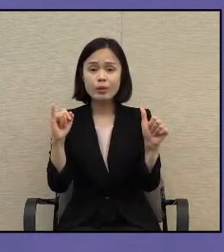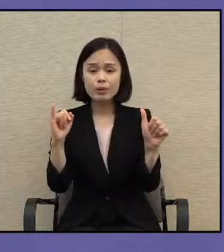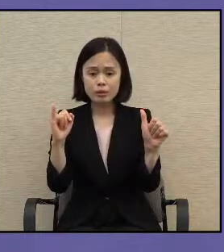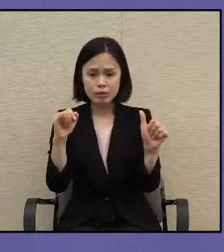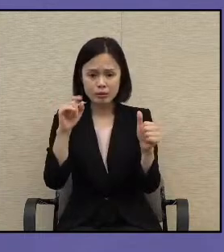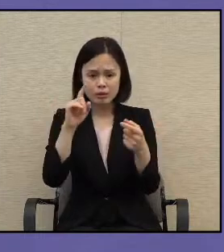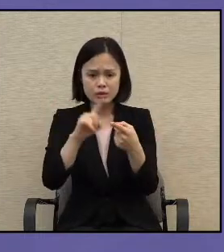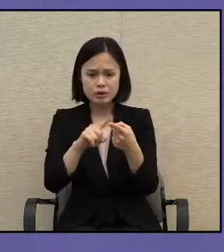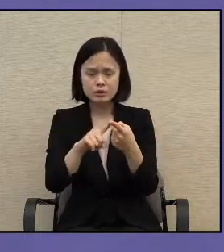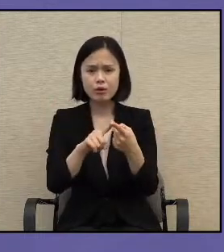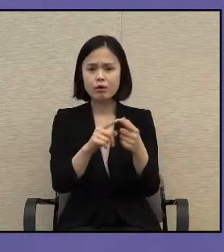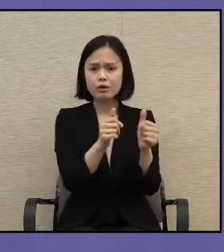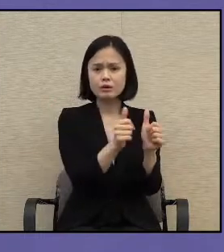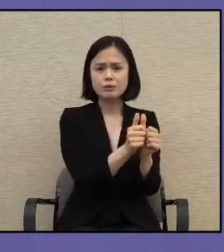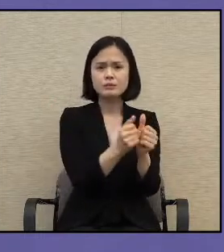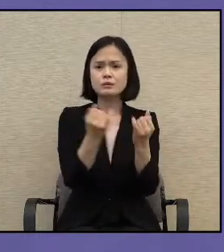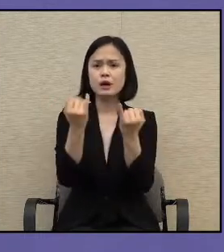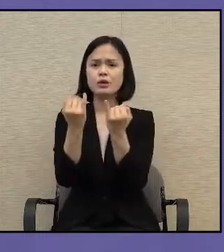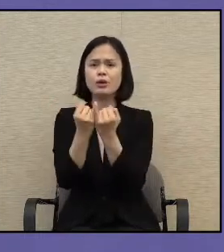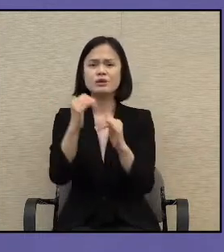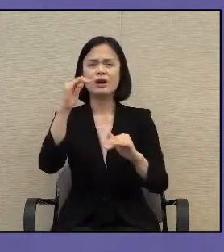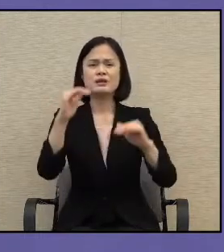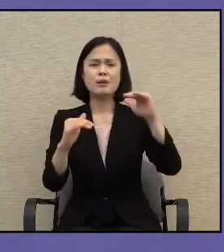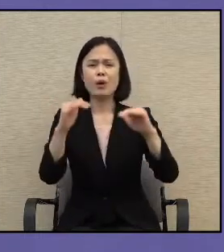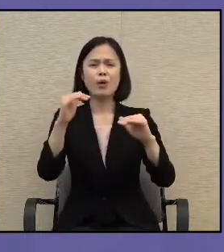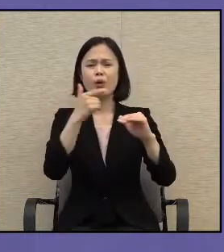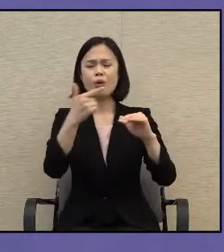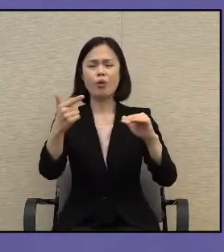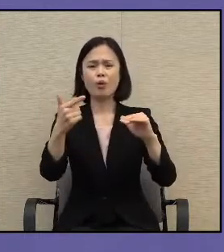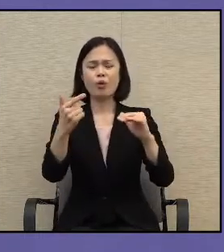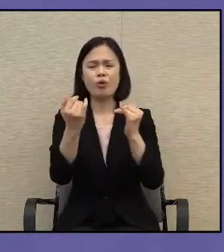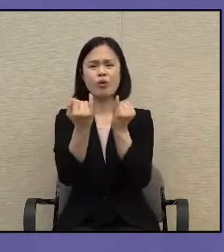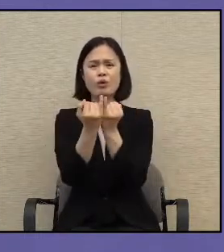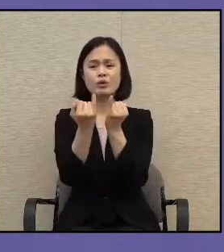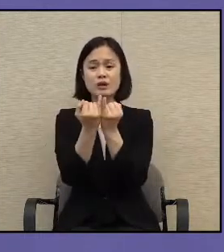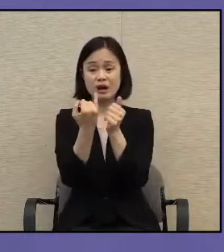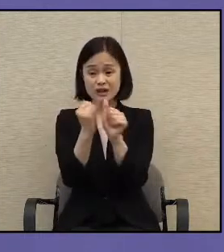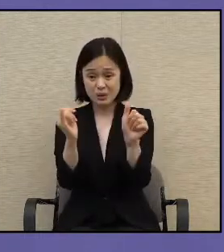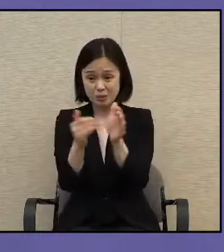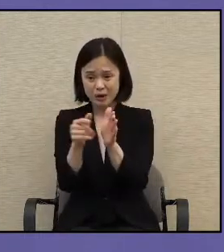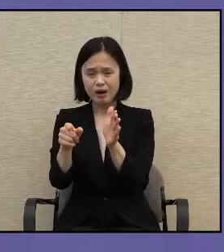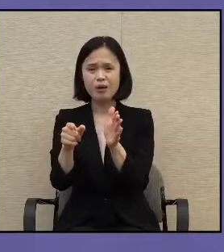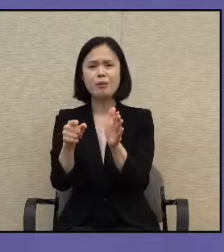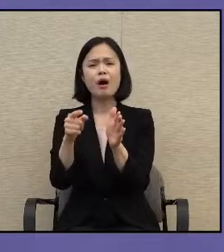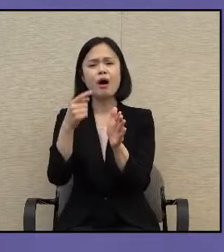메리드인데에서는 이 정도 17 정도의 10만 명도 자살인데